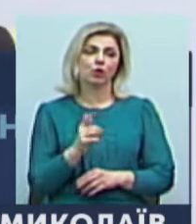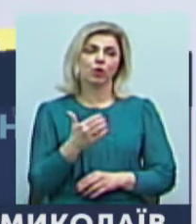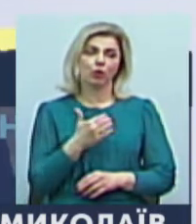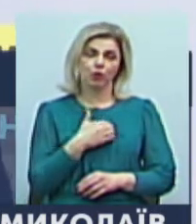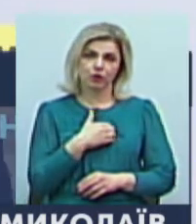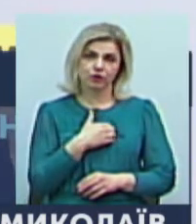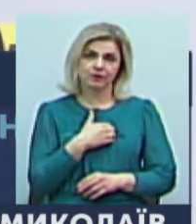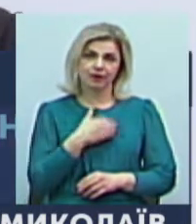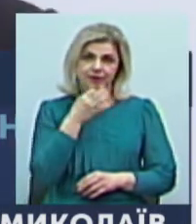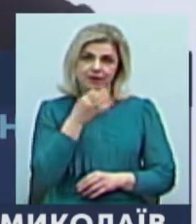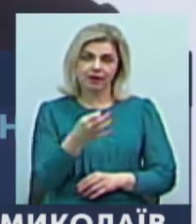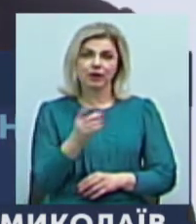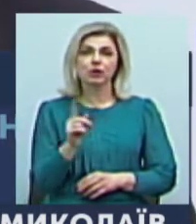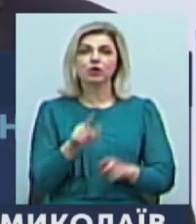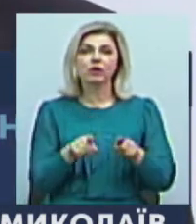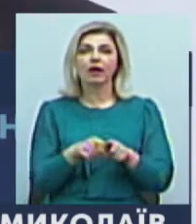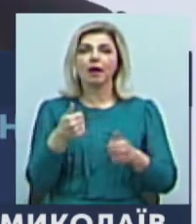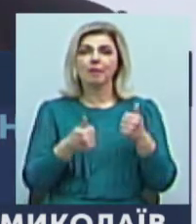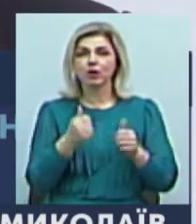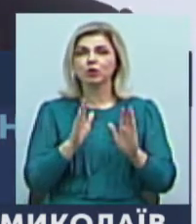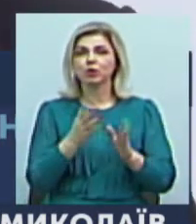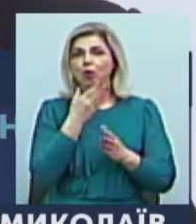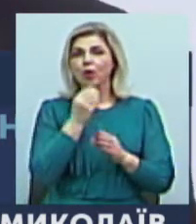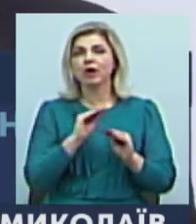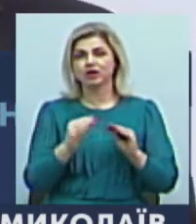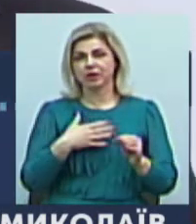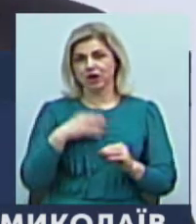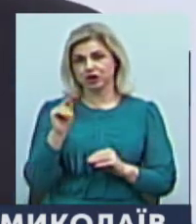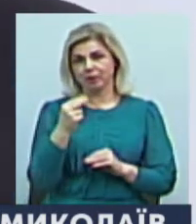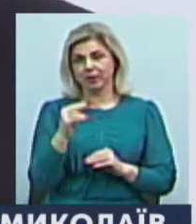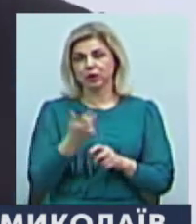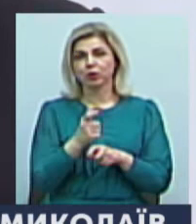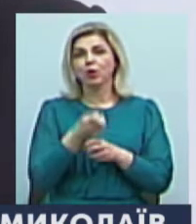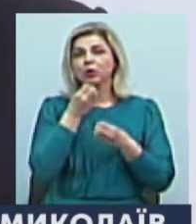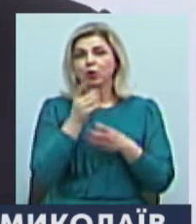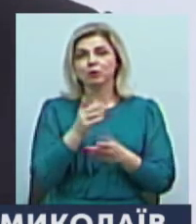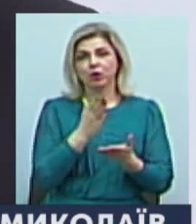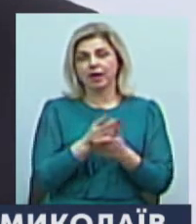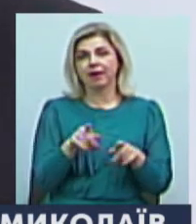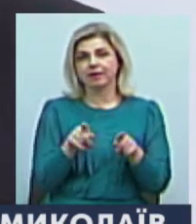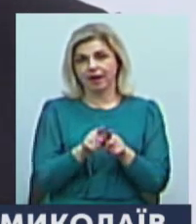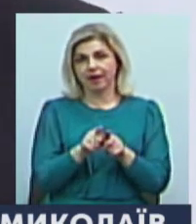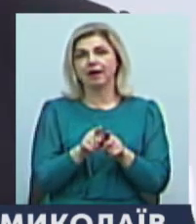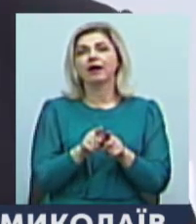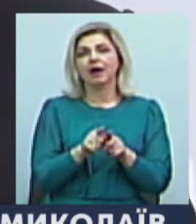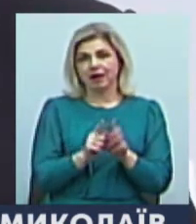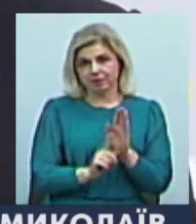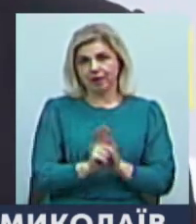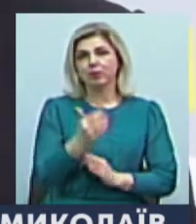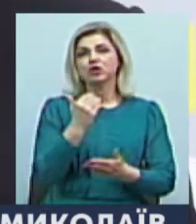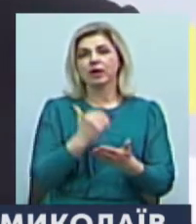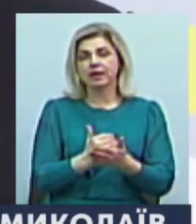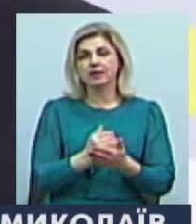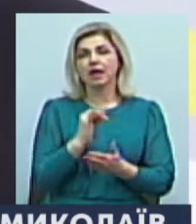У першу чергу хочеться сказати, що такі матчі тільки прикрашають наш чемпіонат. І дуже добре, що є такі поєдинки, нарешті вони розпочалися. Не можна